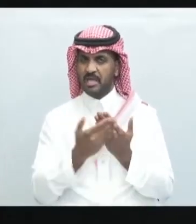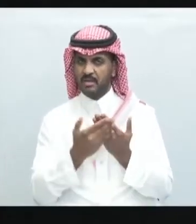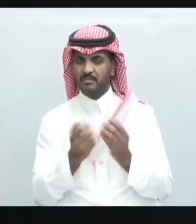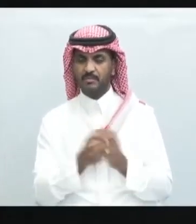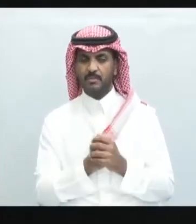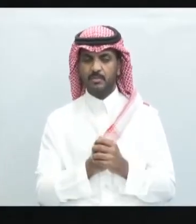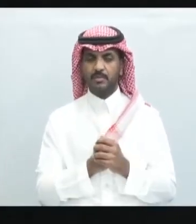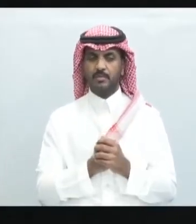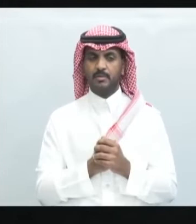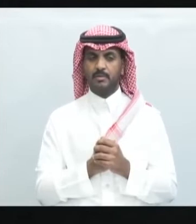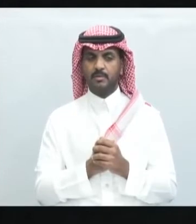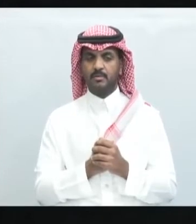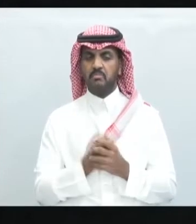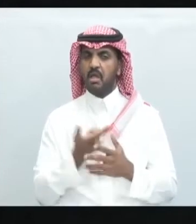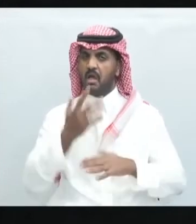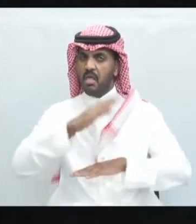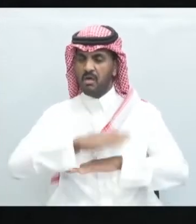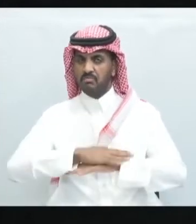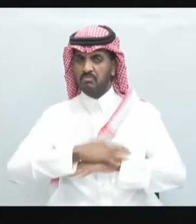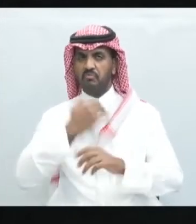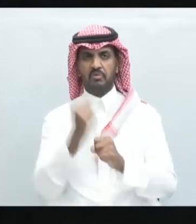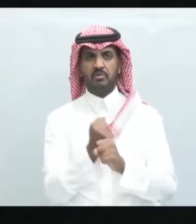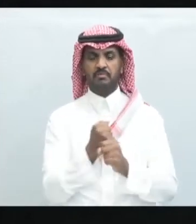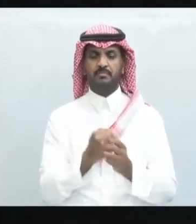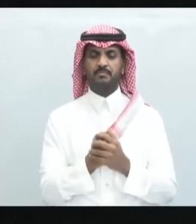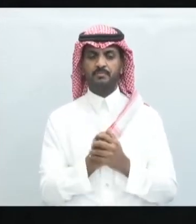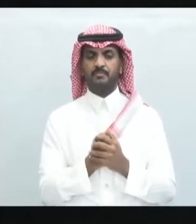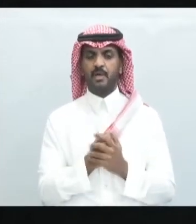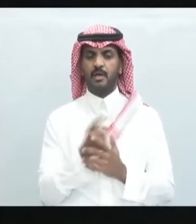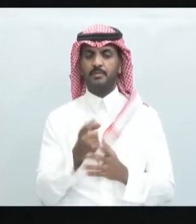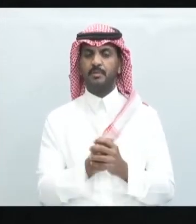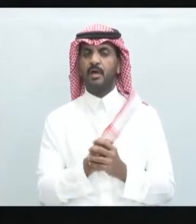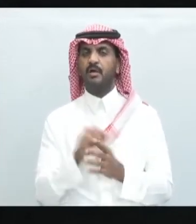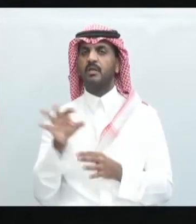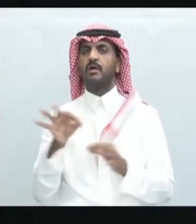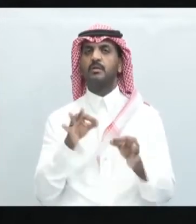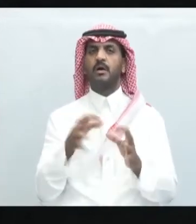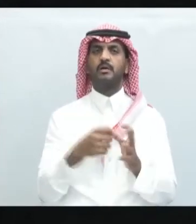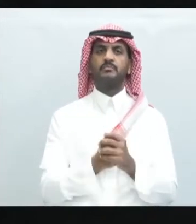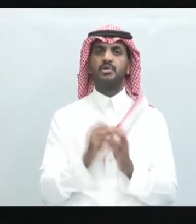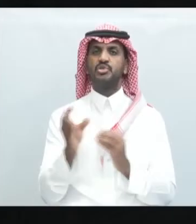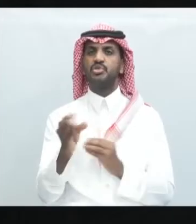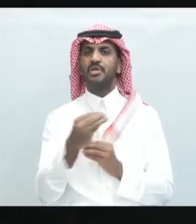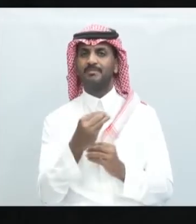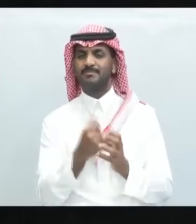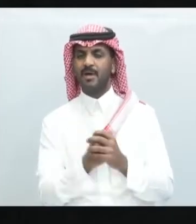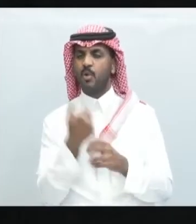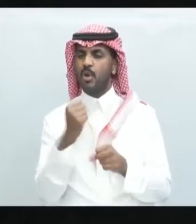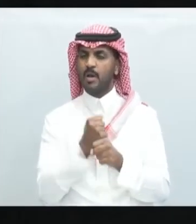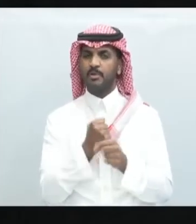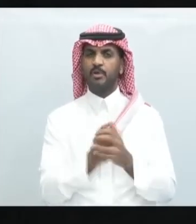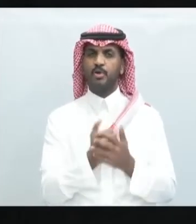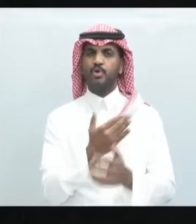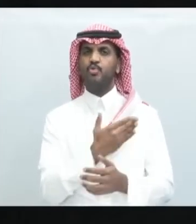لوالديك بالاخلاق والتصرف تحسن الى والديك بان تختار الشيء العمل الذي